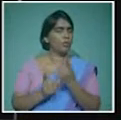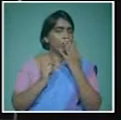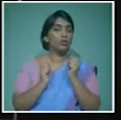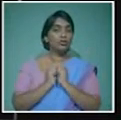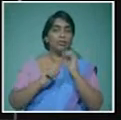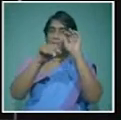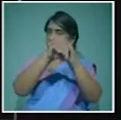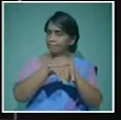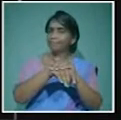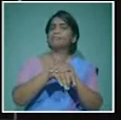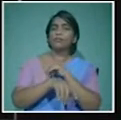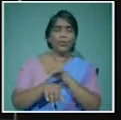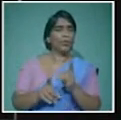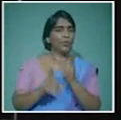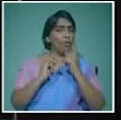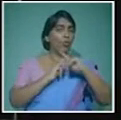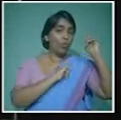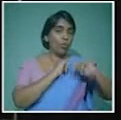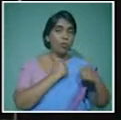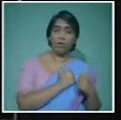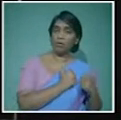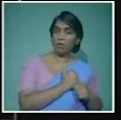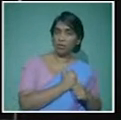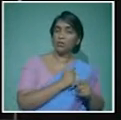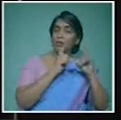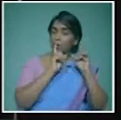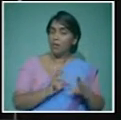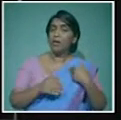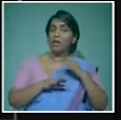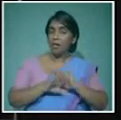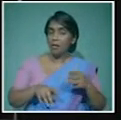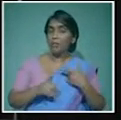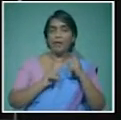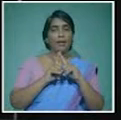රැකියාව හඳුනාගෙන ඒ අනුව උපාධිය නිර්මාණය කොට දරුවාට ඒ